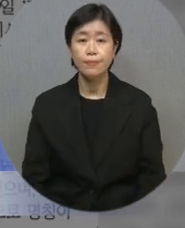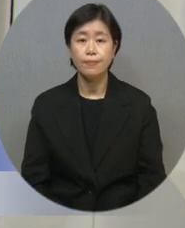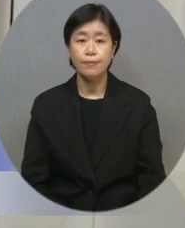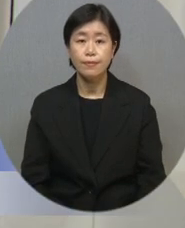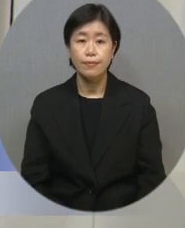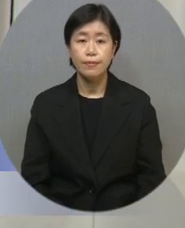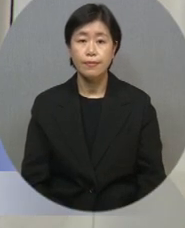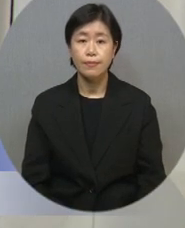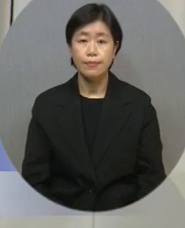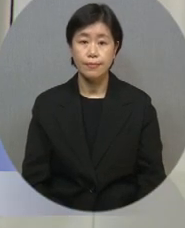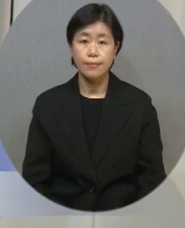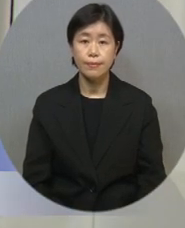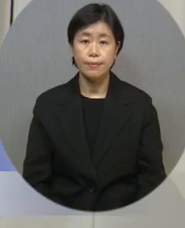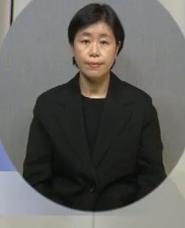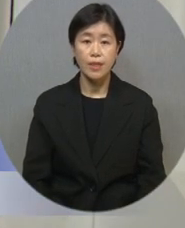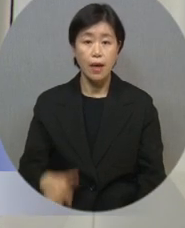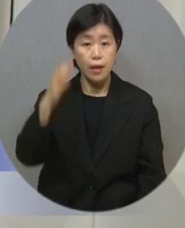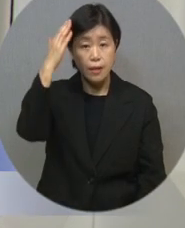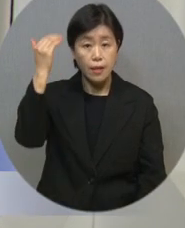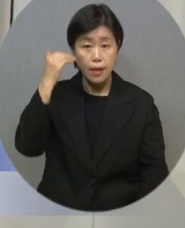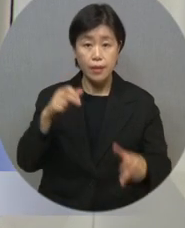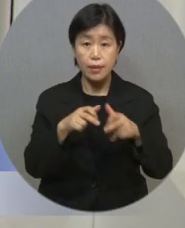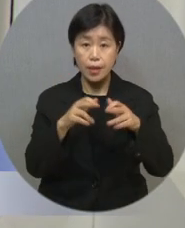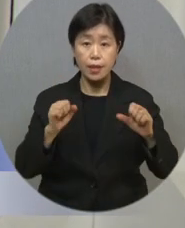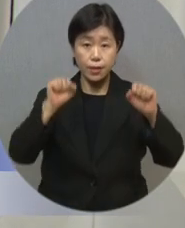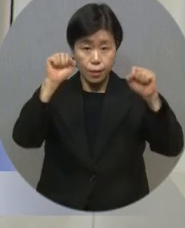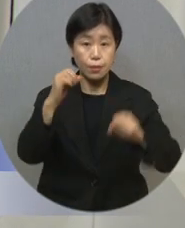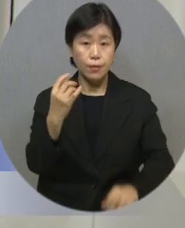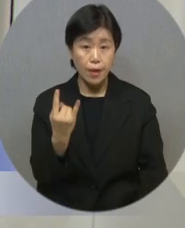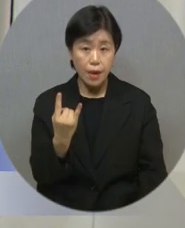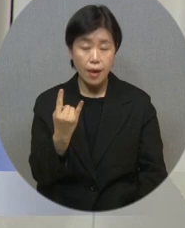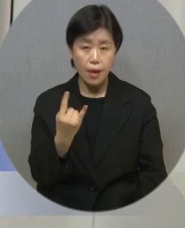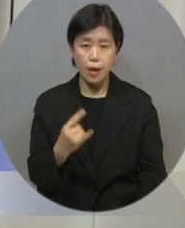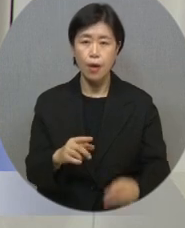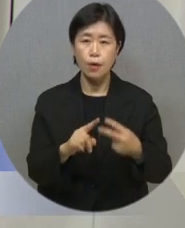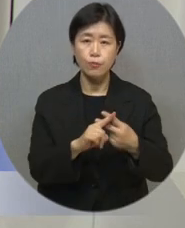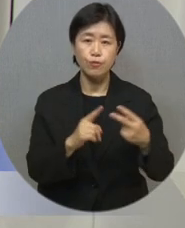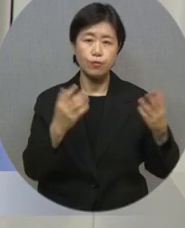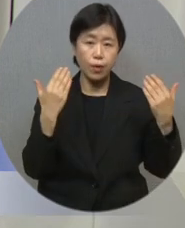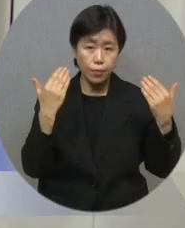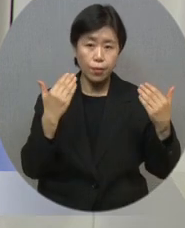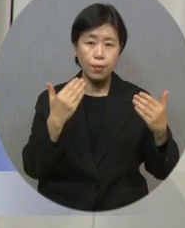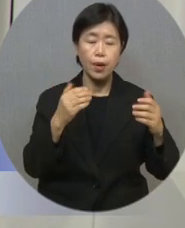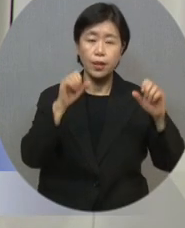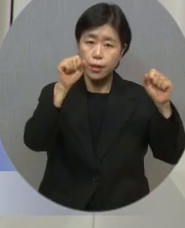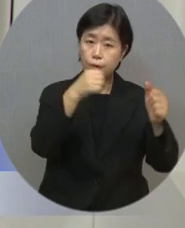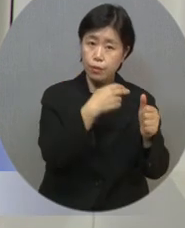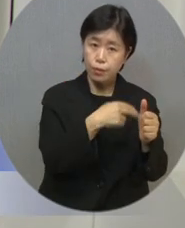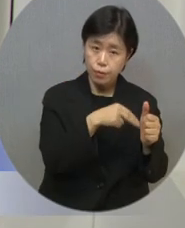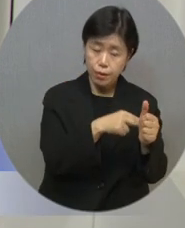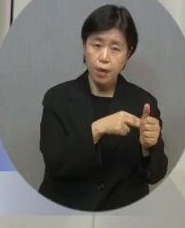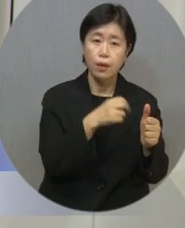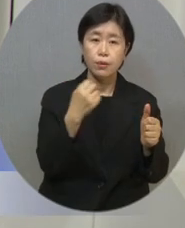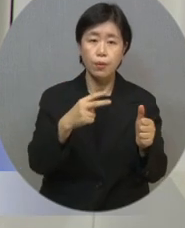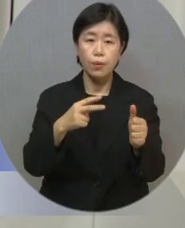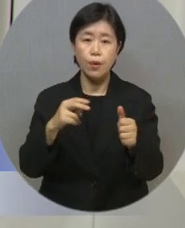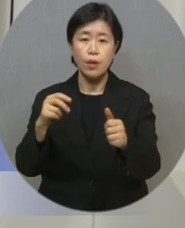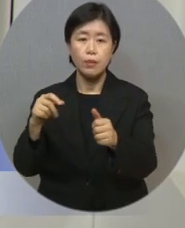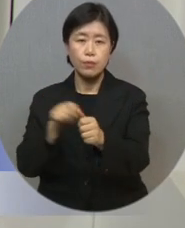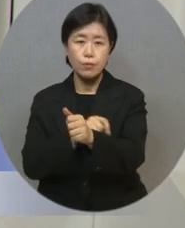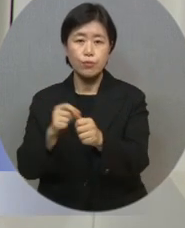예정입니다 장애인 신문 3면에서 대한 장애인 체육회가 중등 체육 교사와 특수교사 200명을